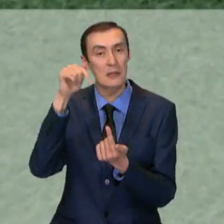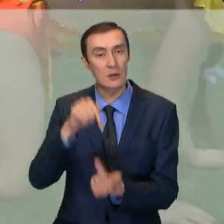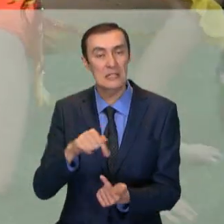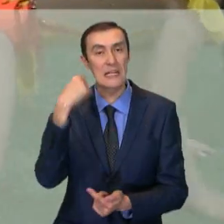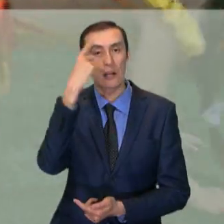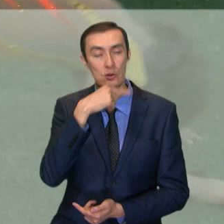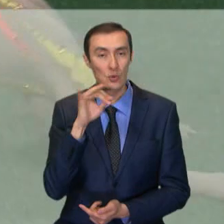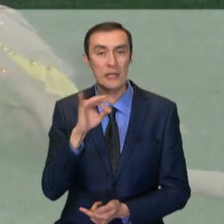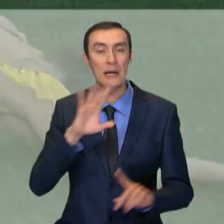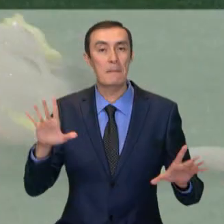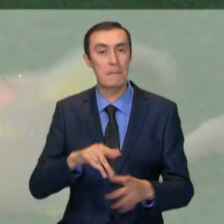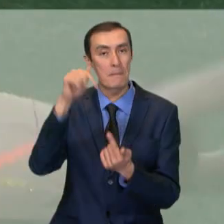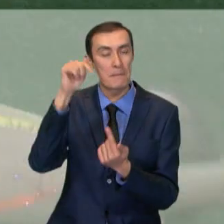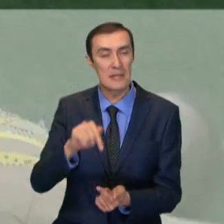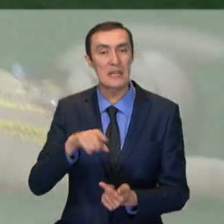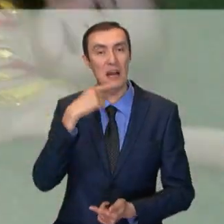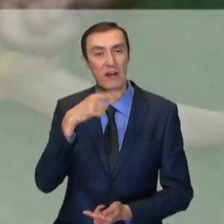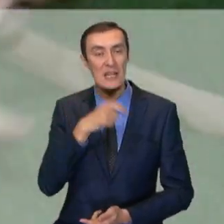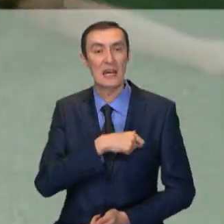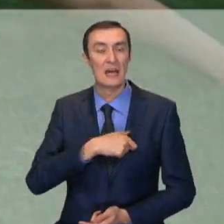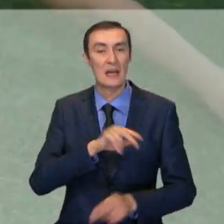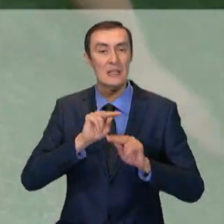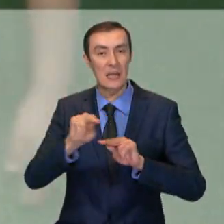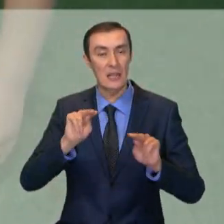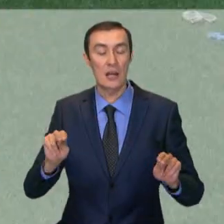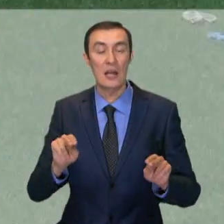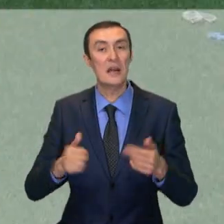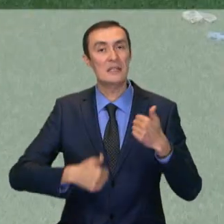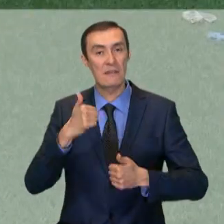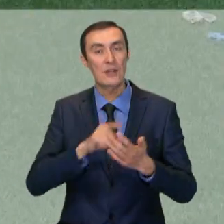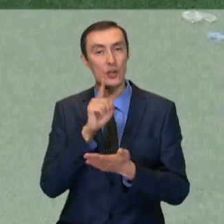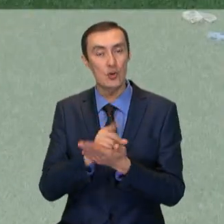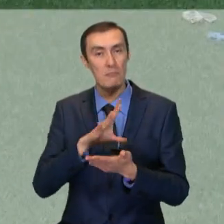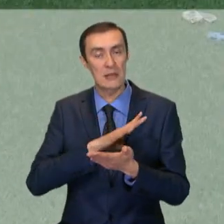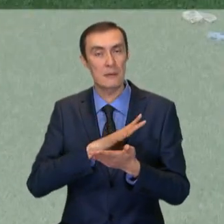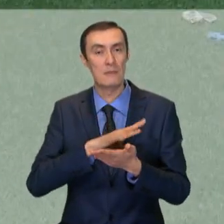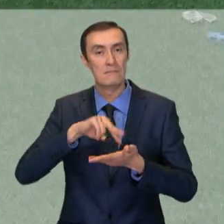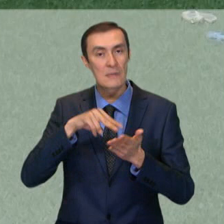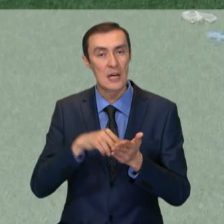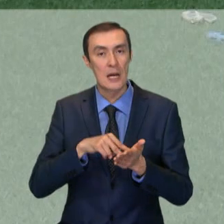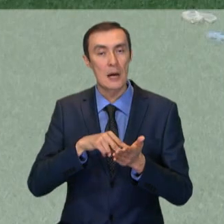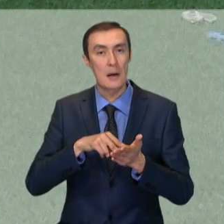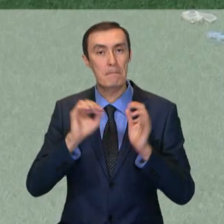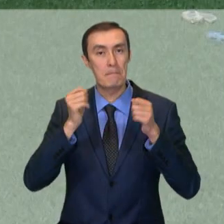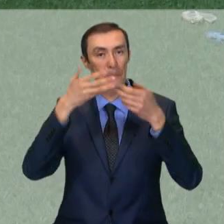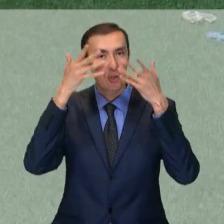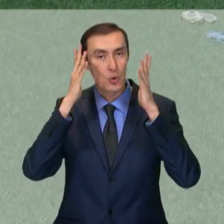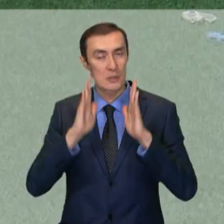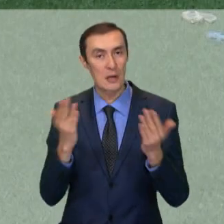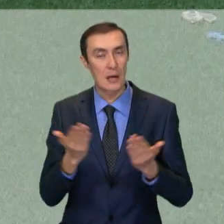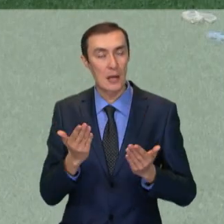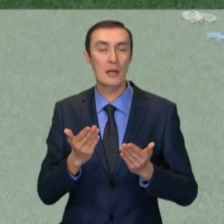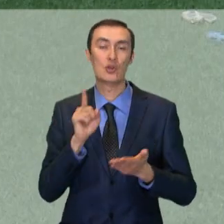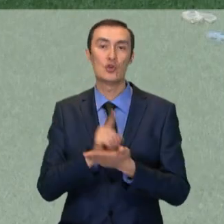лицу, и к песне, подчеркивают тренеры. На соревнованиях должна быть четко прописана прическа,